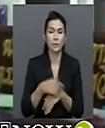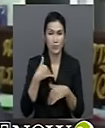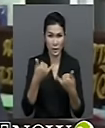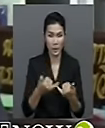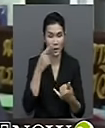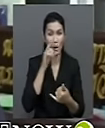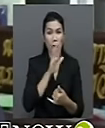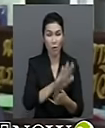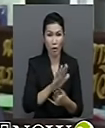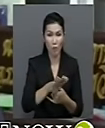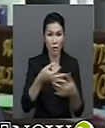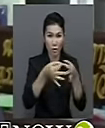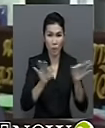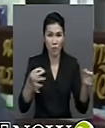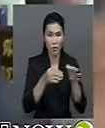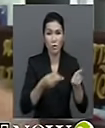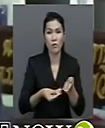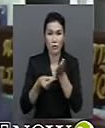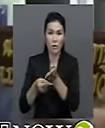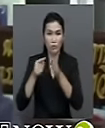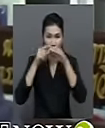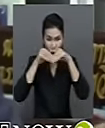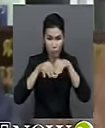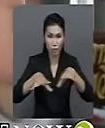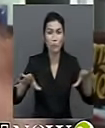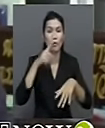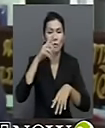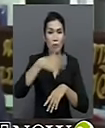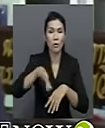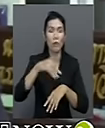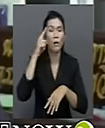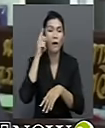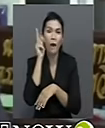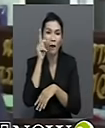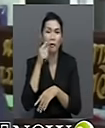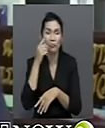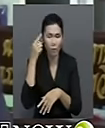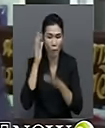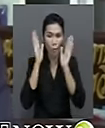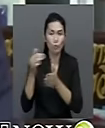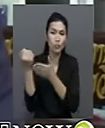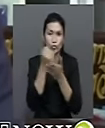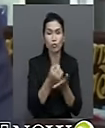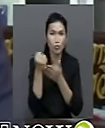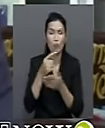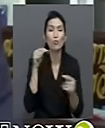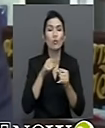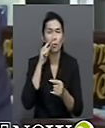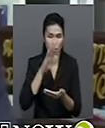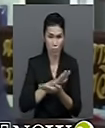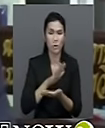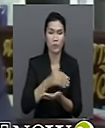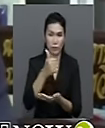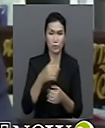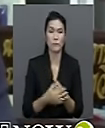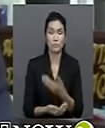าเรื่องของน้องปลาเนี่ยแหละครับมาให้สื่อมวลชนได้รับทราบจะได้เป็นการกระจายข่าวจะได้มีความช่วยเหลือเข้ามาที่โรงเรียนไปฟังเสีย